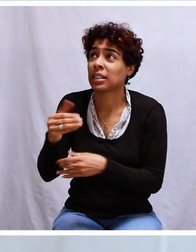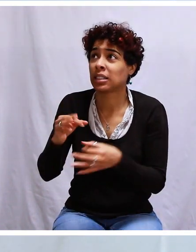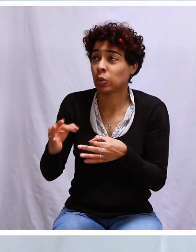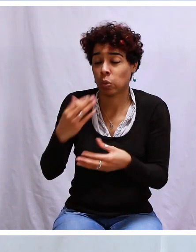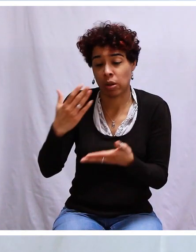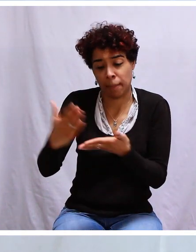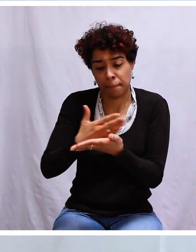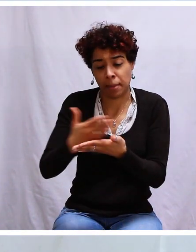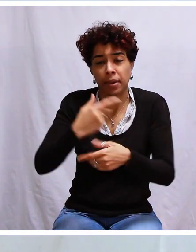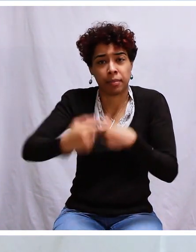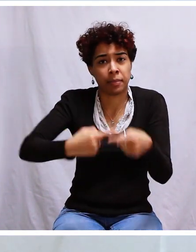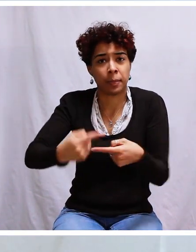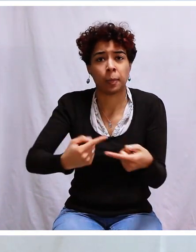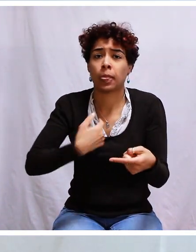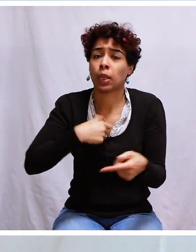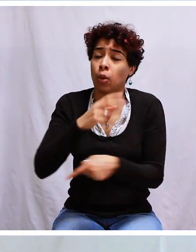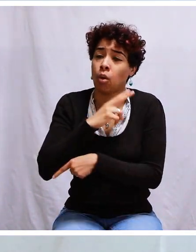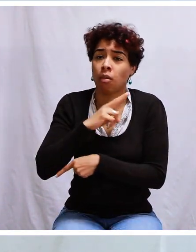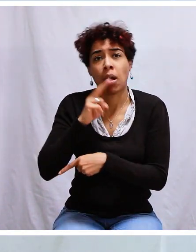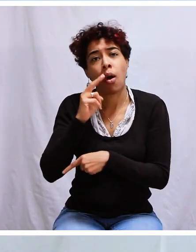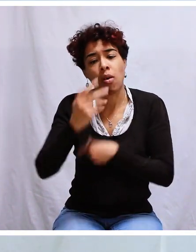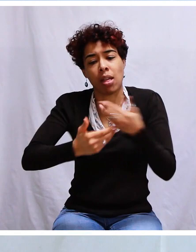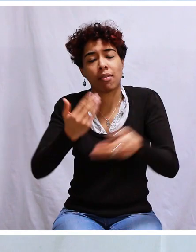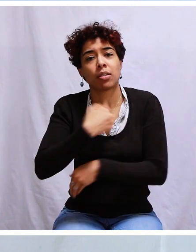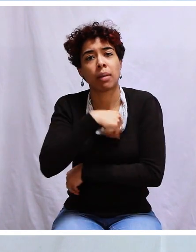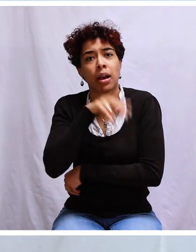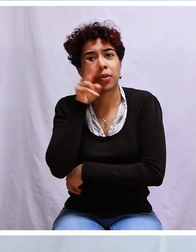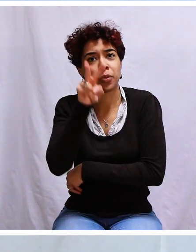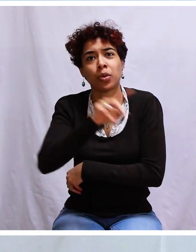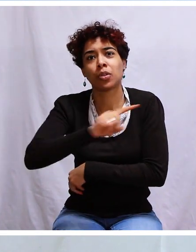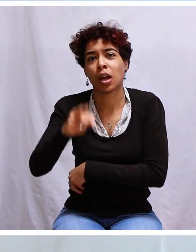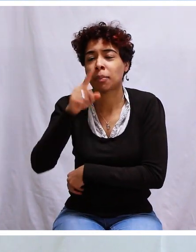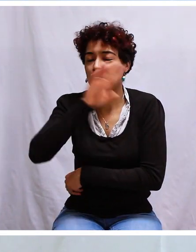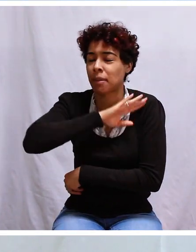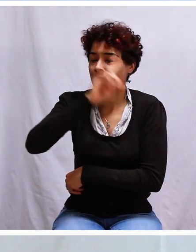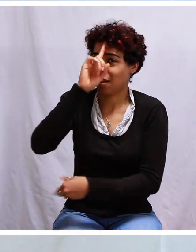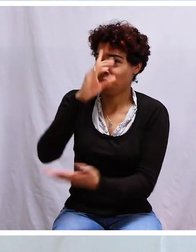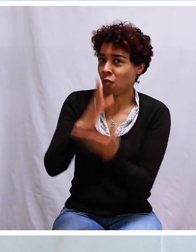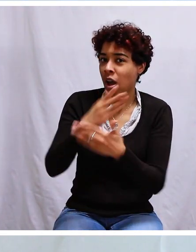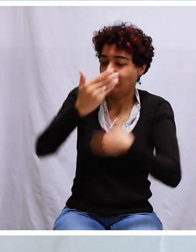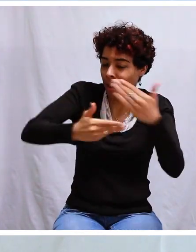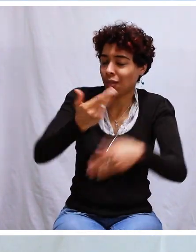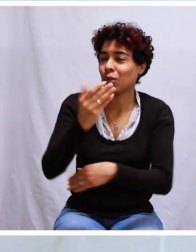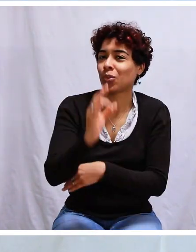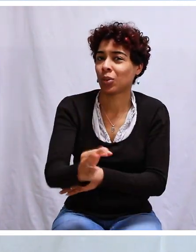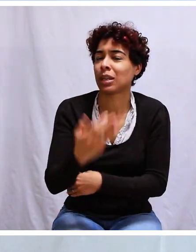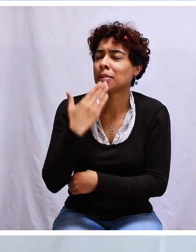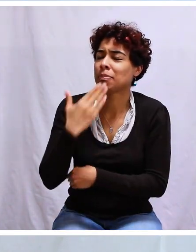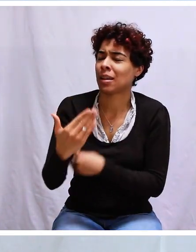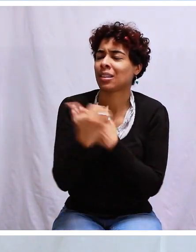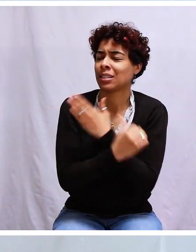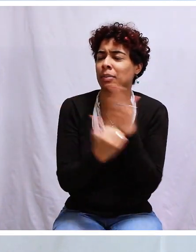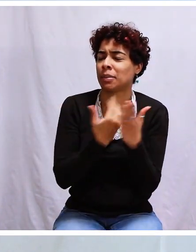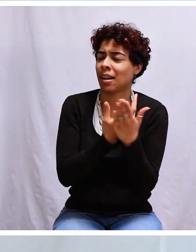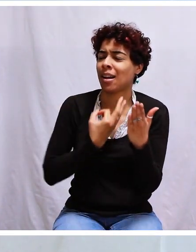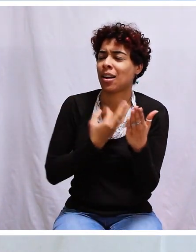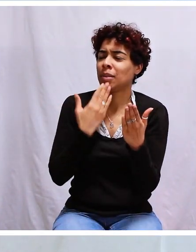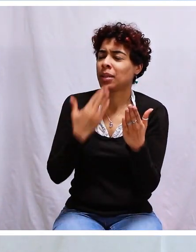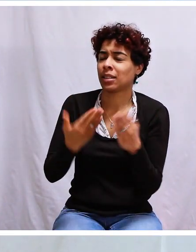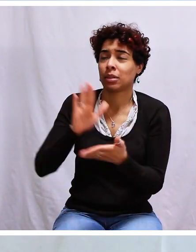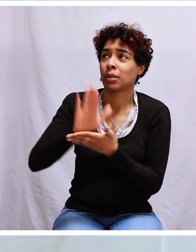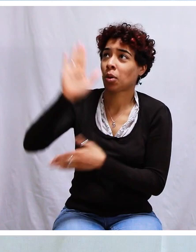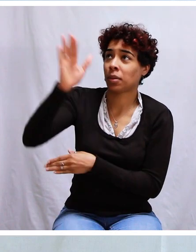Notre Dieu, nous ne marchons pas par la vue, mais nous marchons par la foi. Merci pour ta parole. Merci pour les promesses qui sont oui, amen en Jésus.